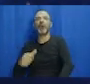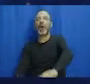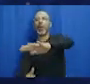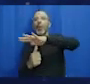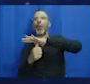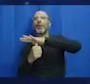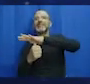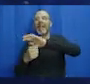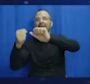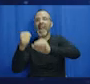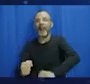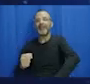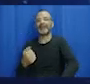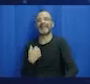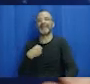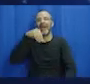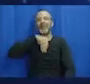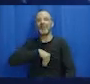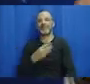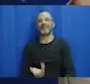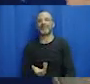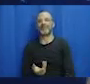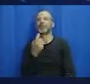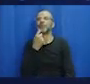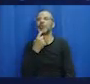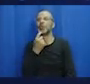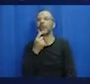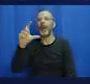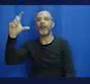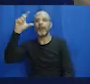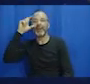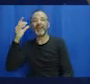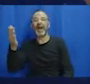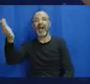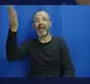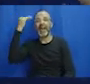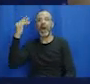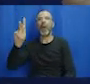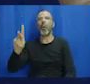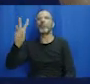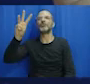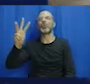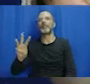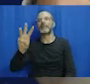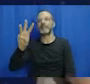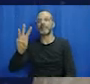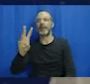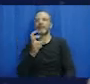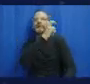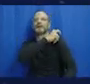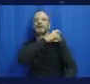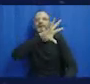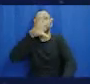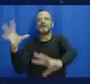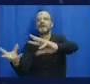وزير الأمن؟ تخيل وزير الأمن القومي. يعني بن غفير اللي كان كوبي شابتا يوما من الأيام اللي هو مفتش العام